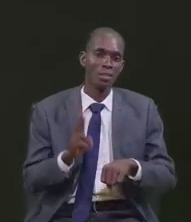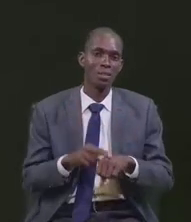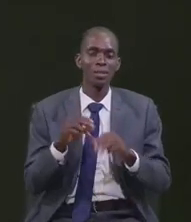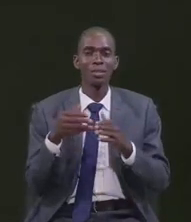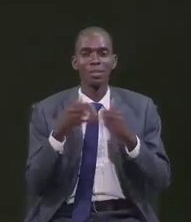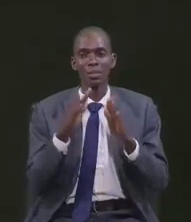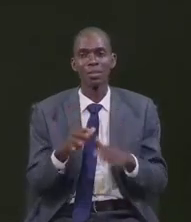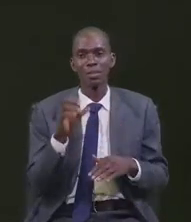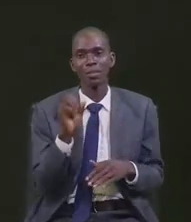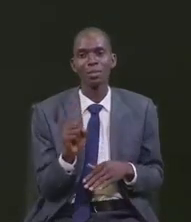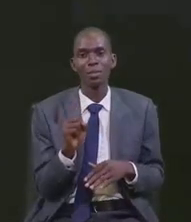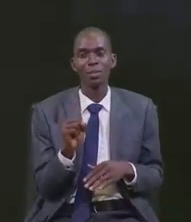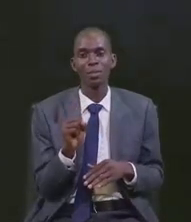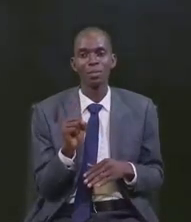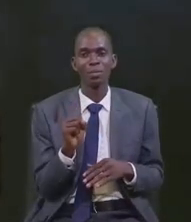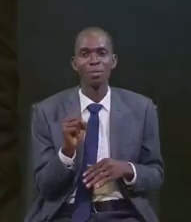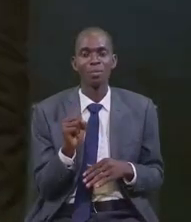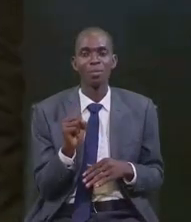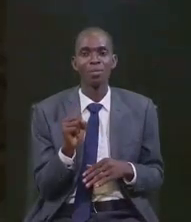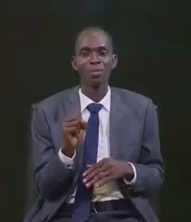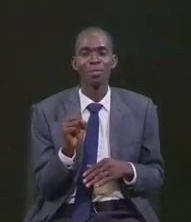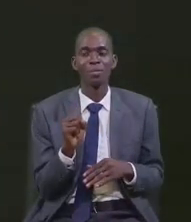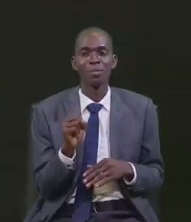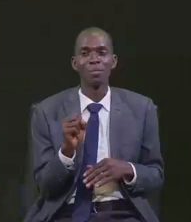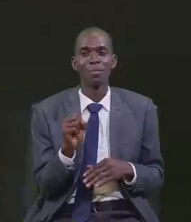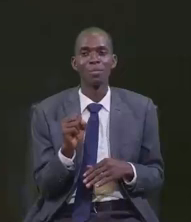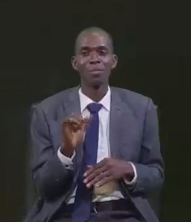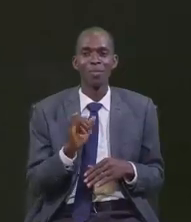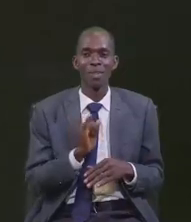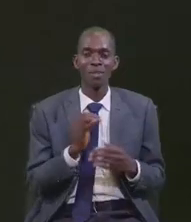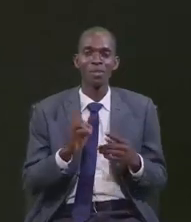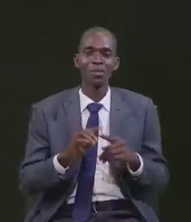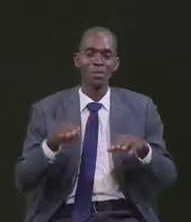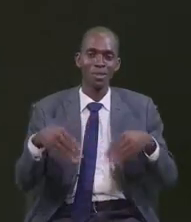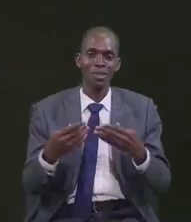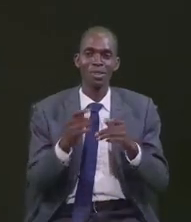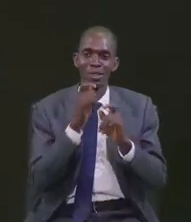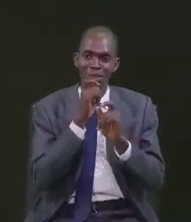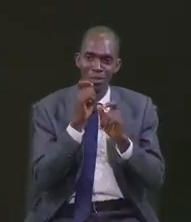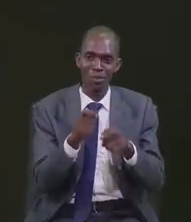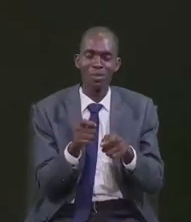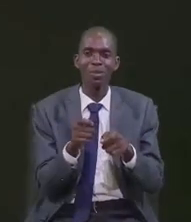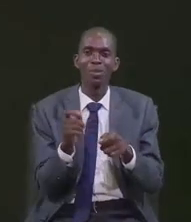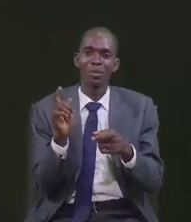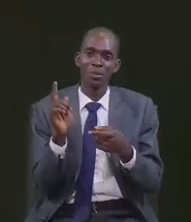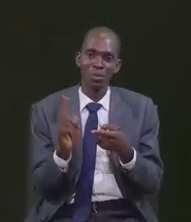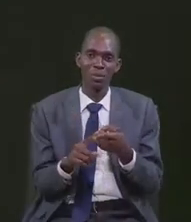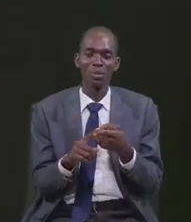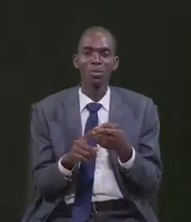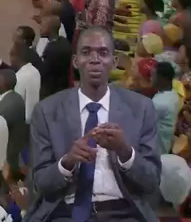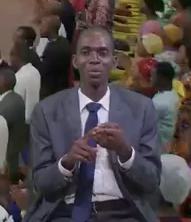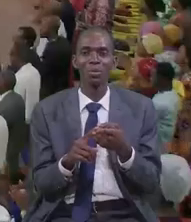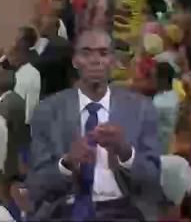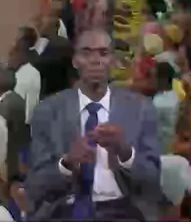Je veux donner Je veux donner